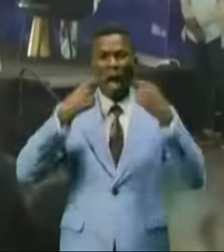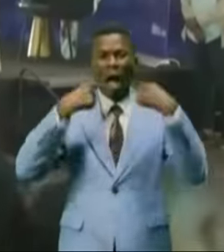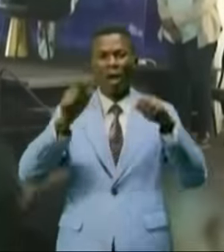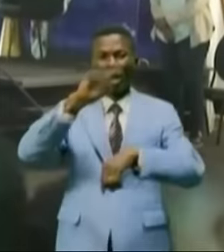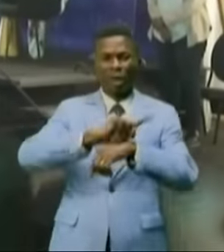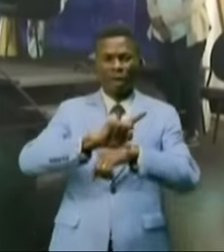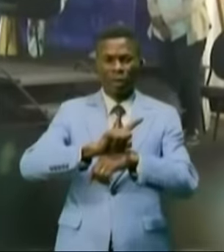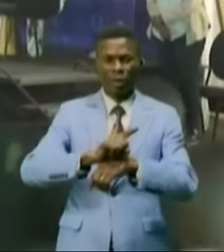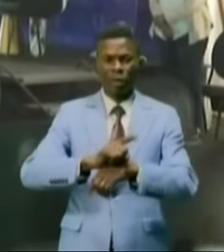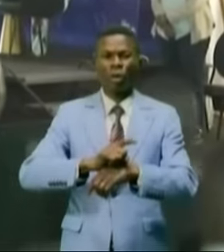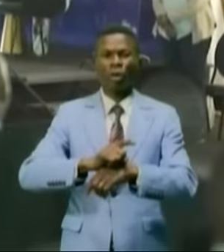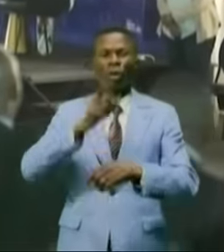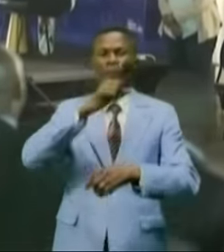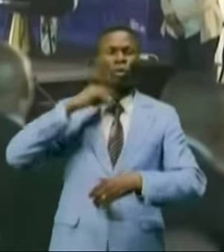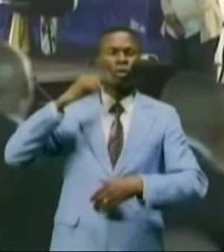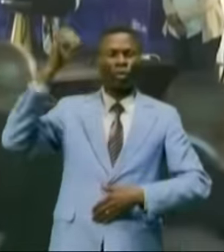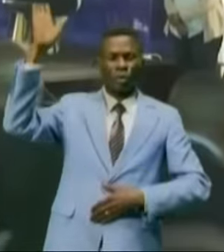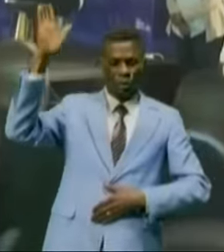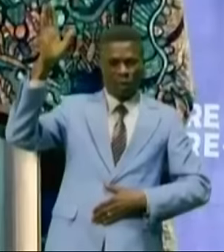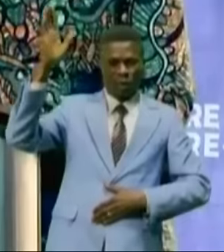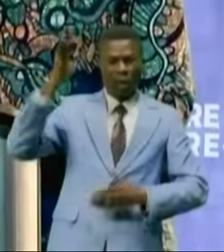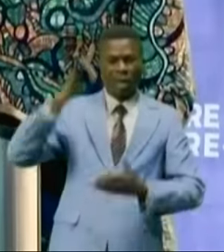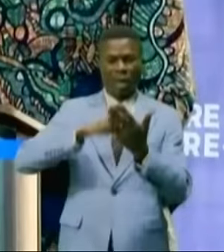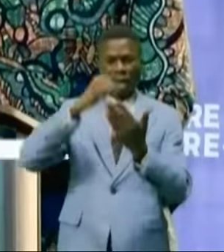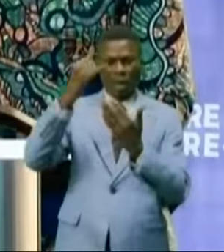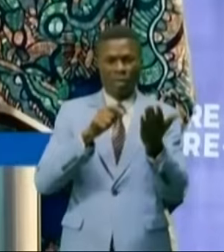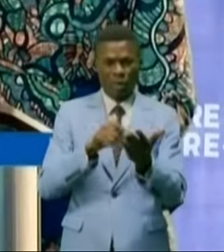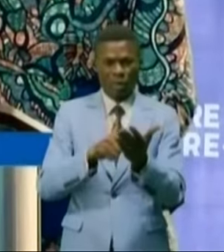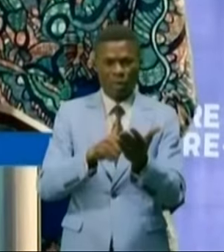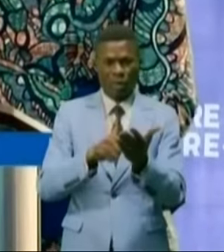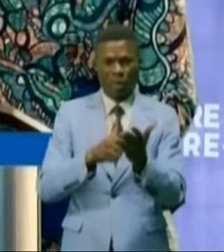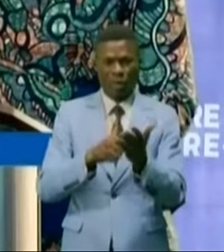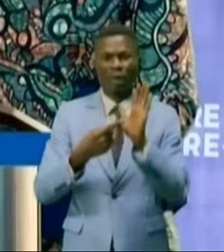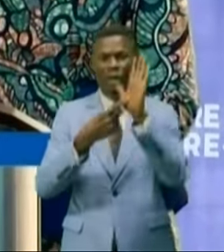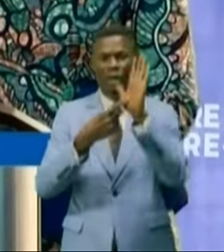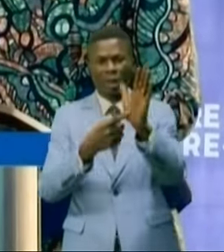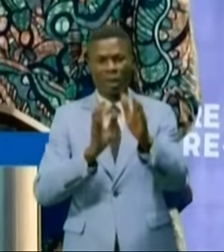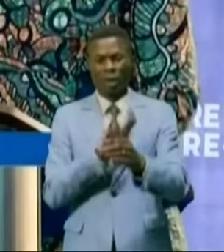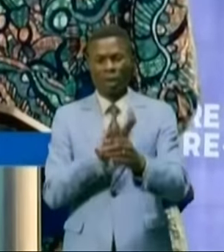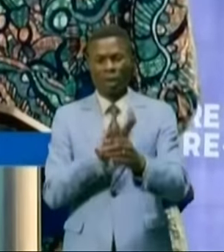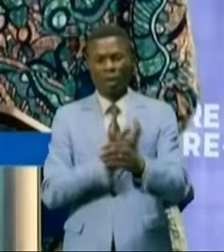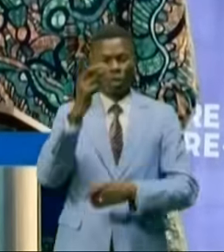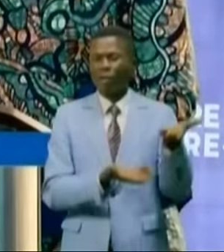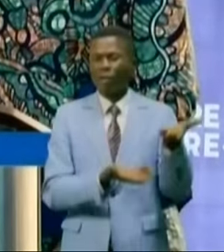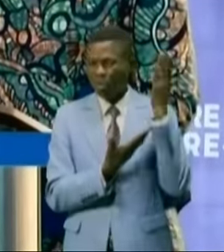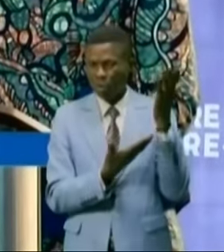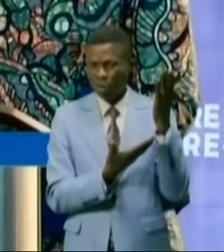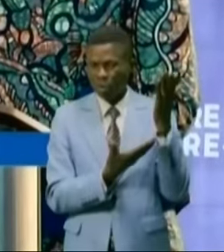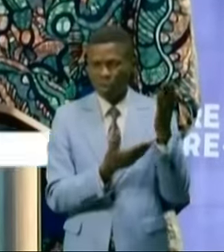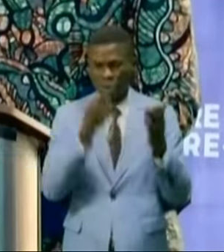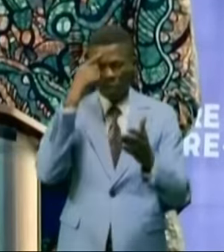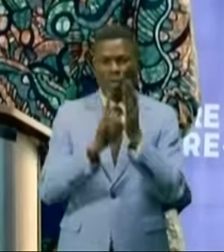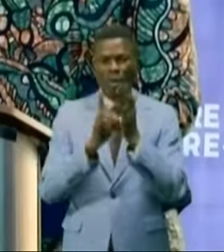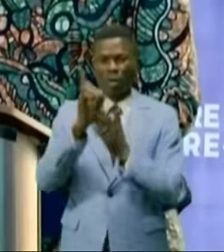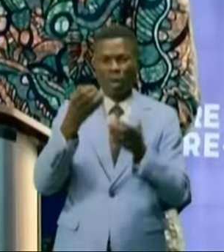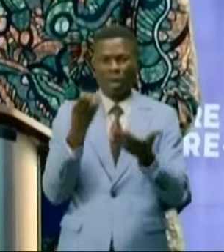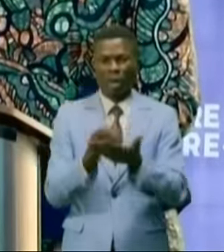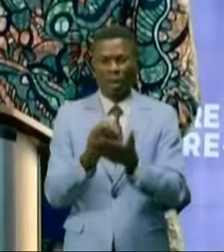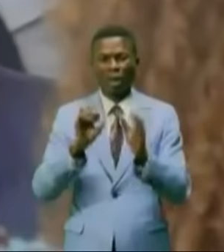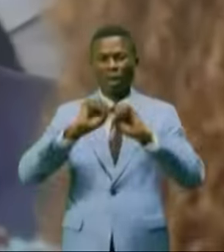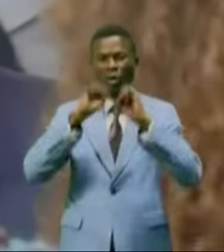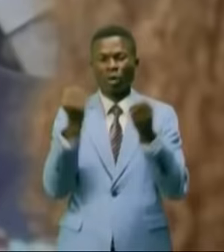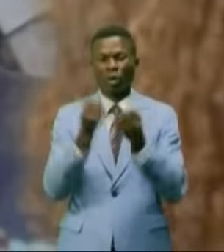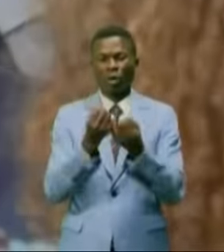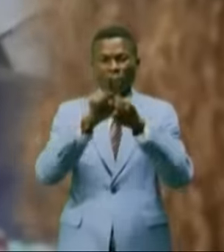de sa prestation de serment. Ce programme représente notre vision stratégique pour le développement économique, social